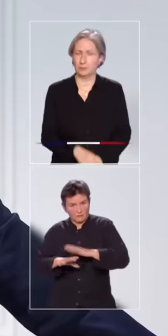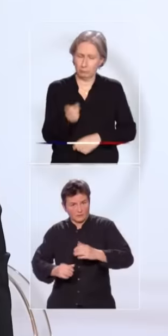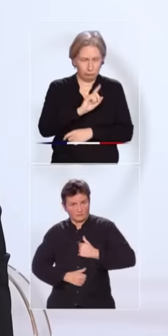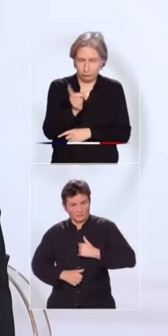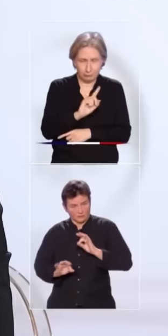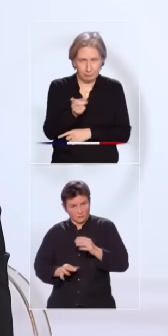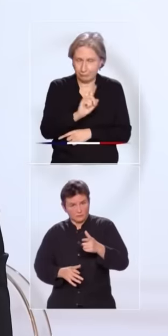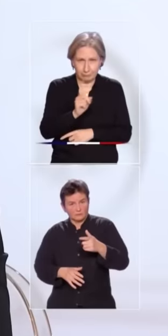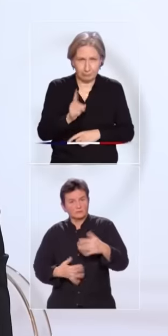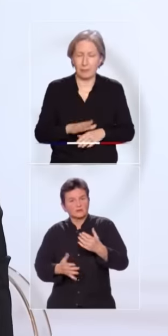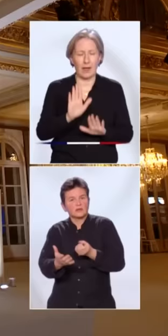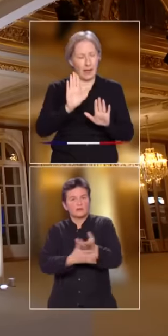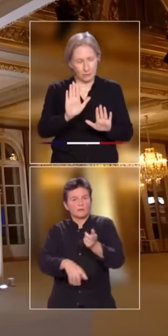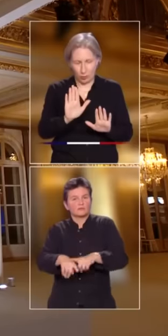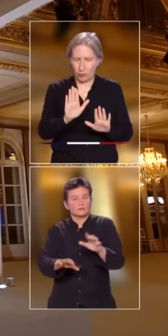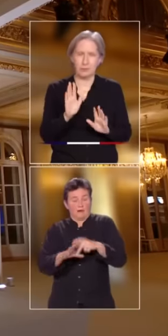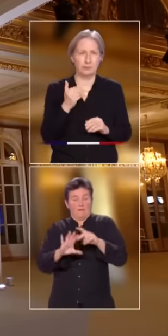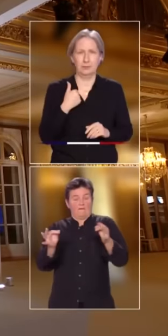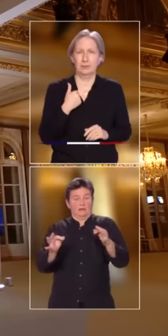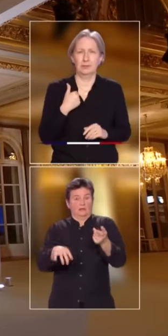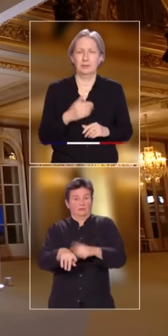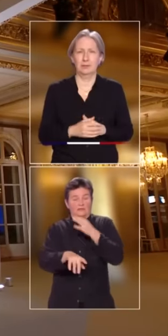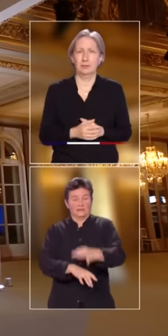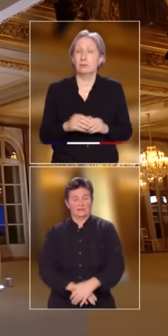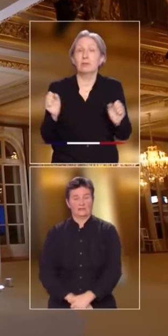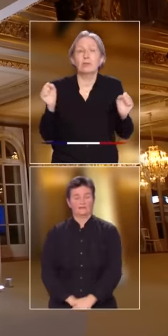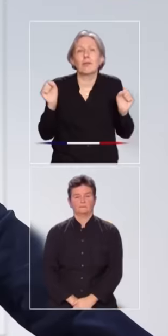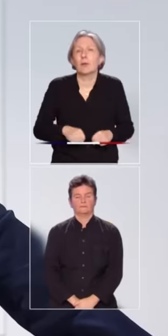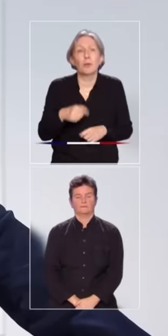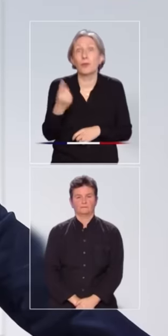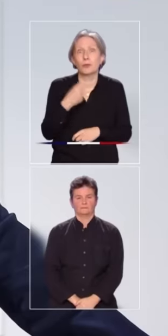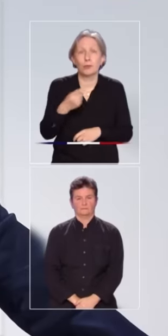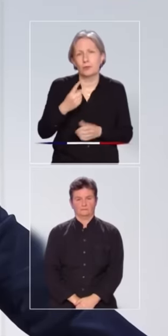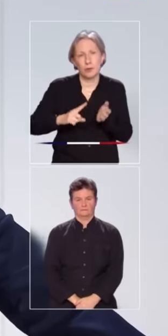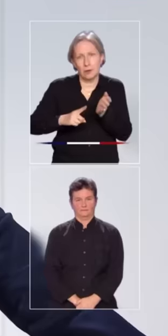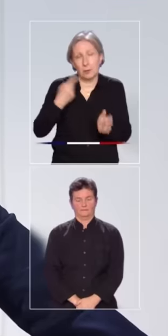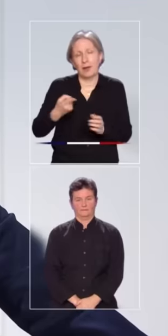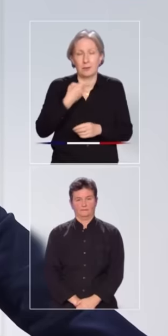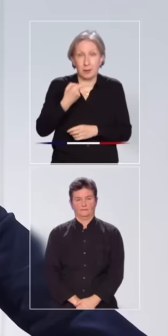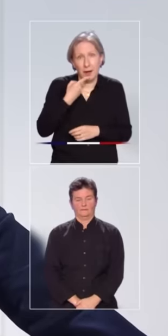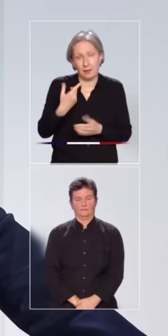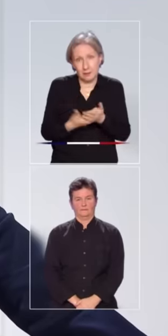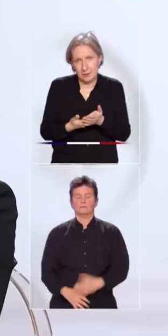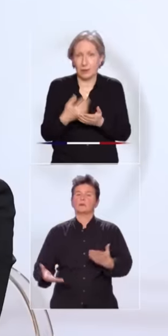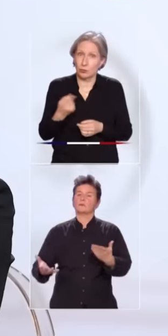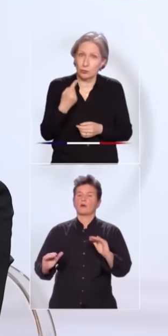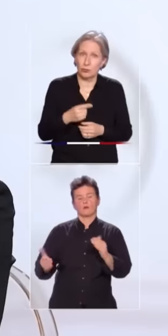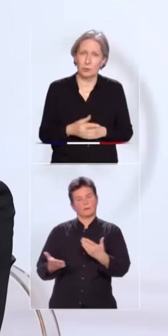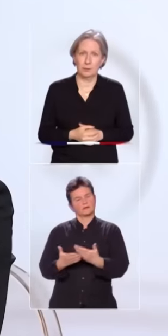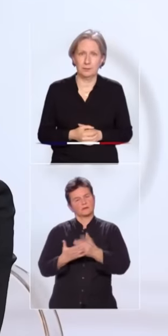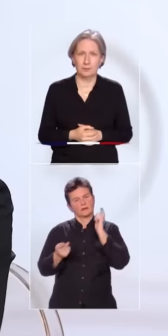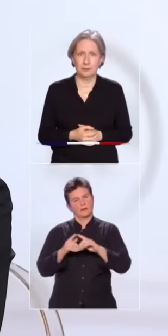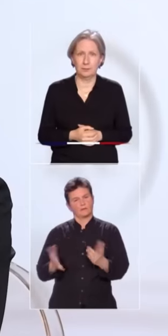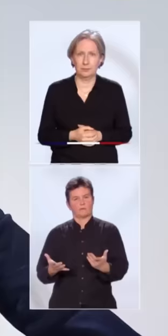savoir dès que vous avez prononcé cette phrase. Oui, mais on peut systématiquement revenir là-dessus. Et je vais y aller au jusqu'au bout. Parce que c'est un peu le sujet